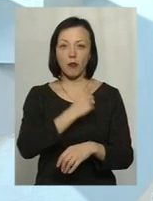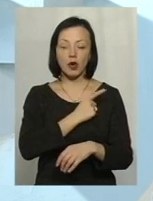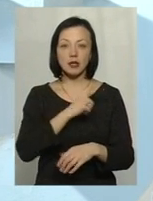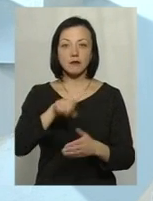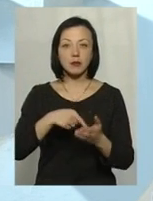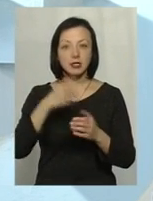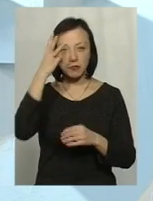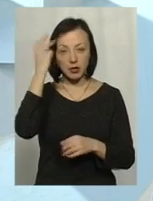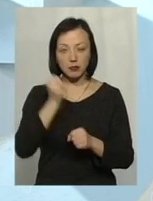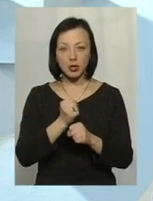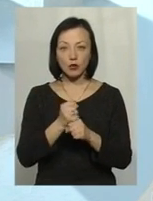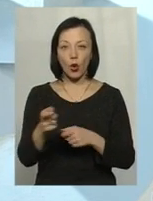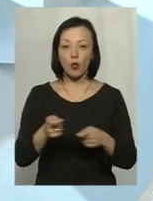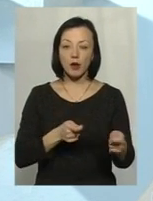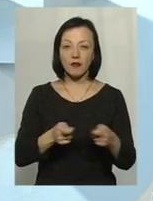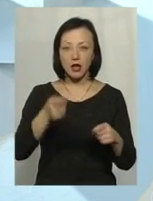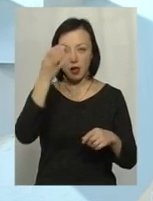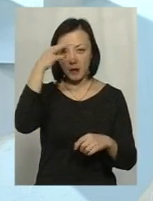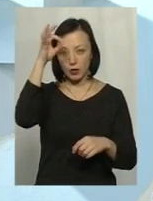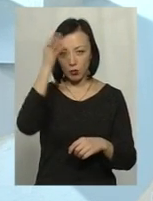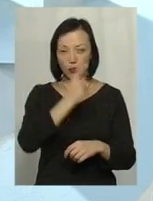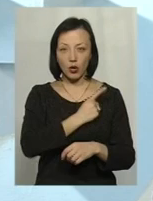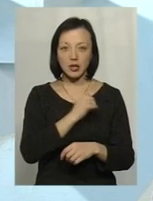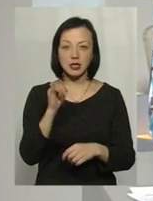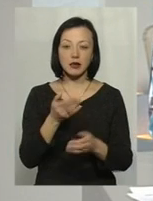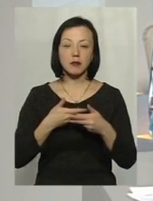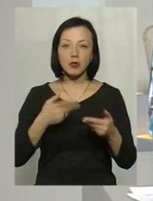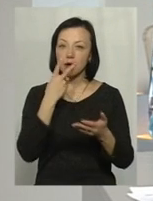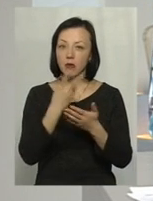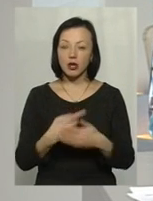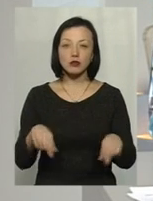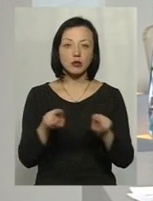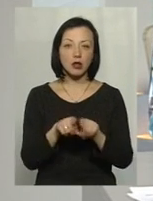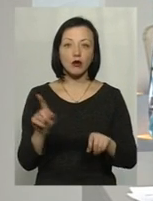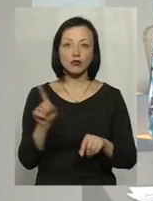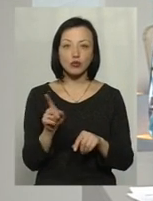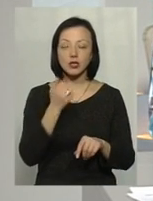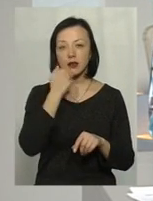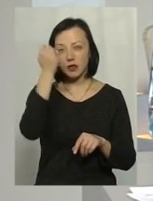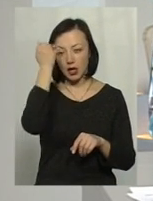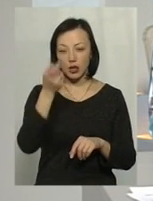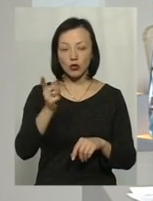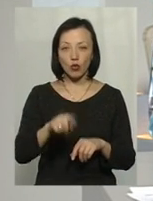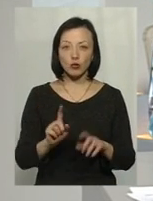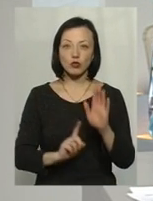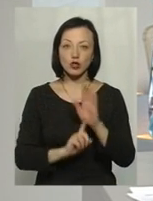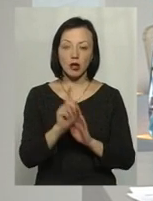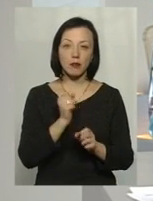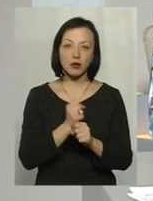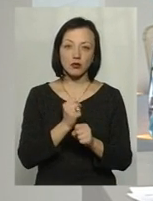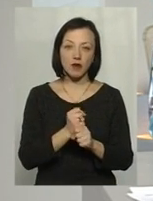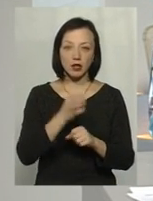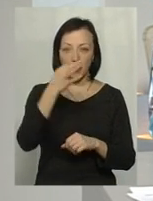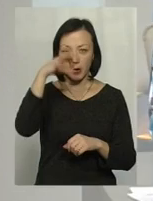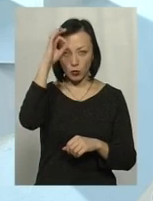Хмельницькому сьогодні працює управління патрульної поліції, і ми бачимо також, що завдяки тому, що почала працювати